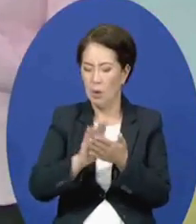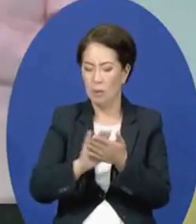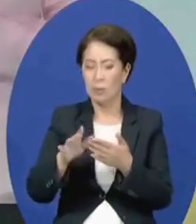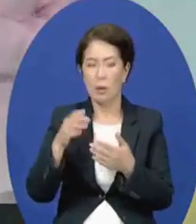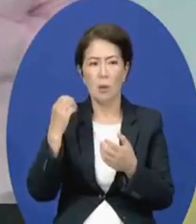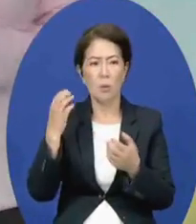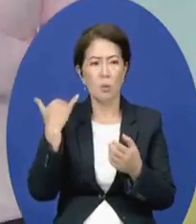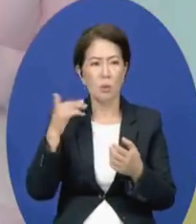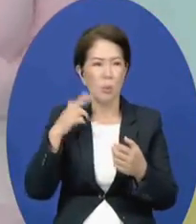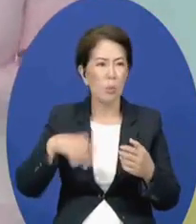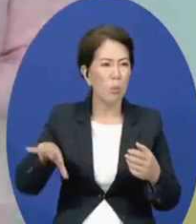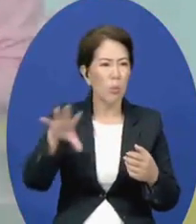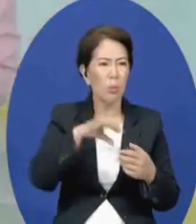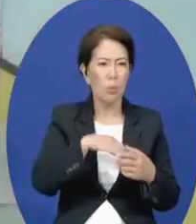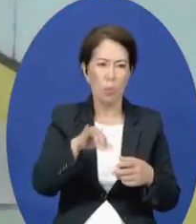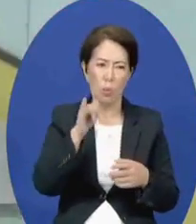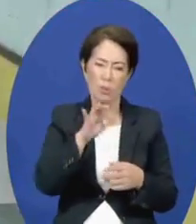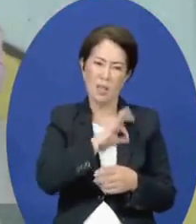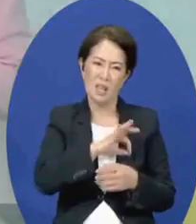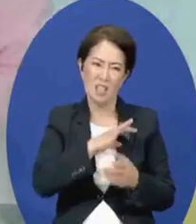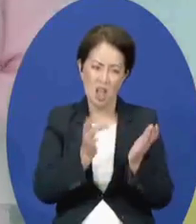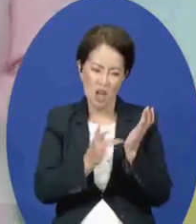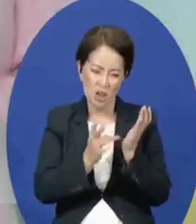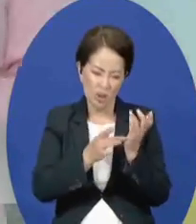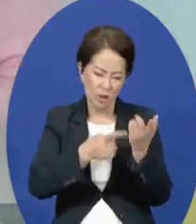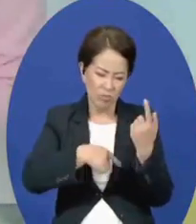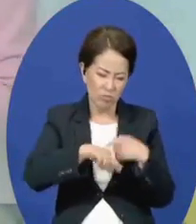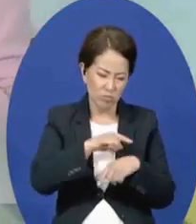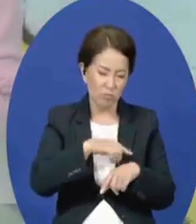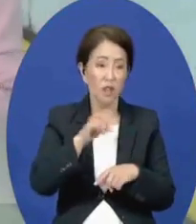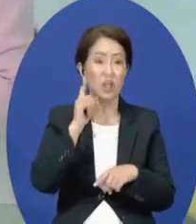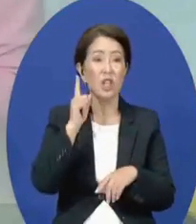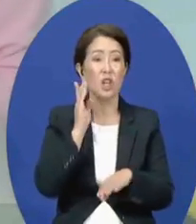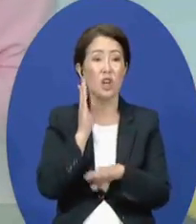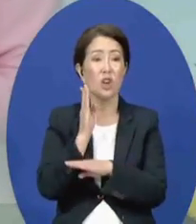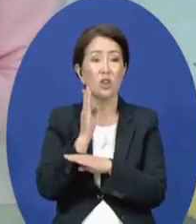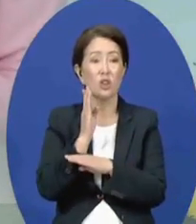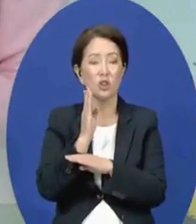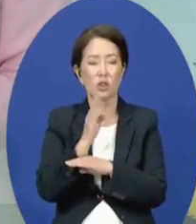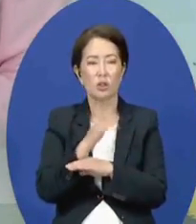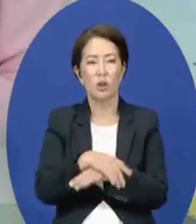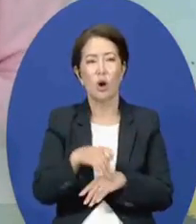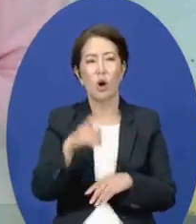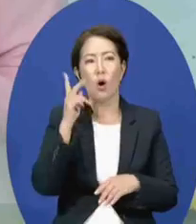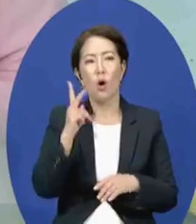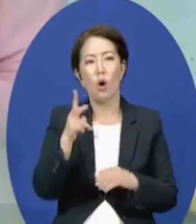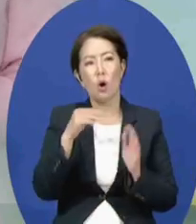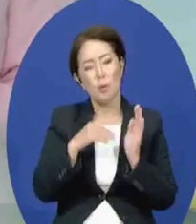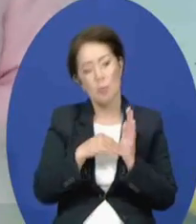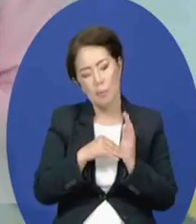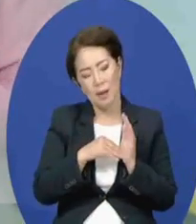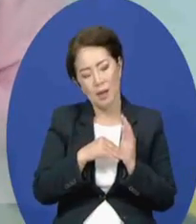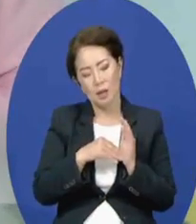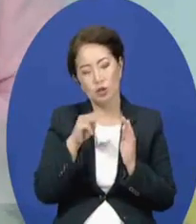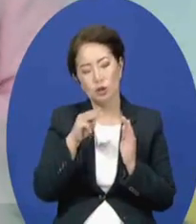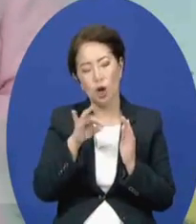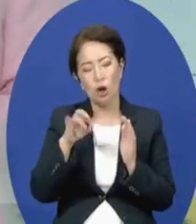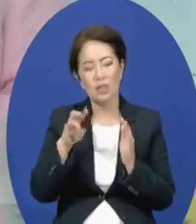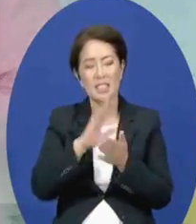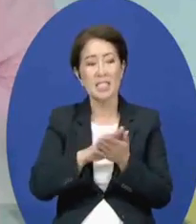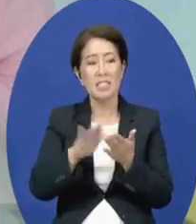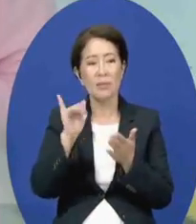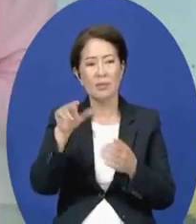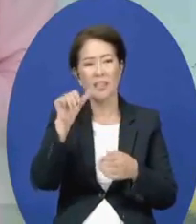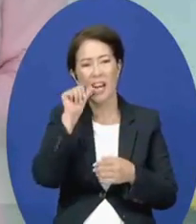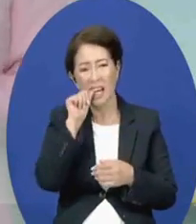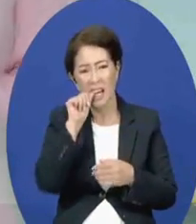авсан машин угаалгын газрууд яг энэ саарал ус ашиглах технологиг нэвтрүүлэх юм бол өдөрт гардаг 2000 тонн цэвэр